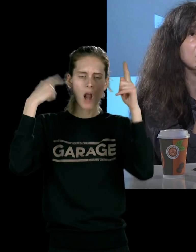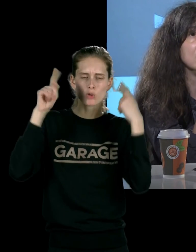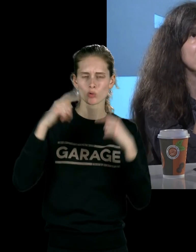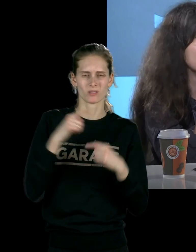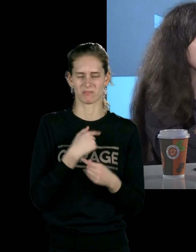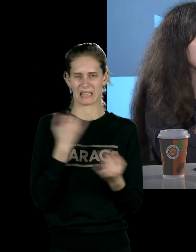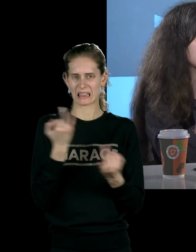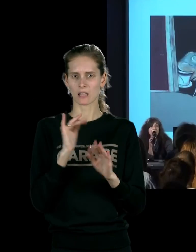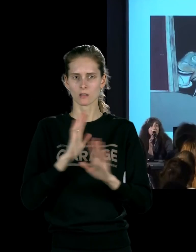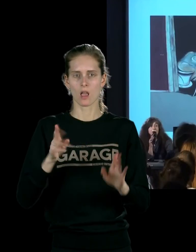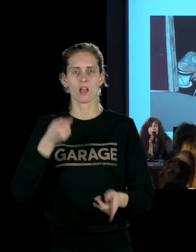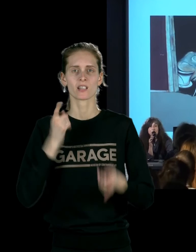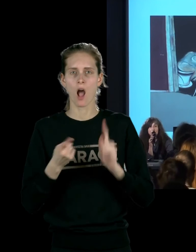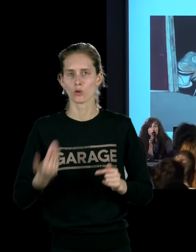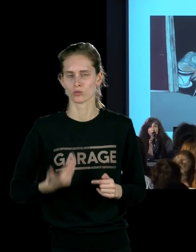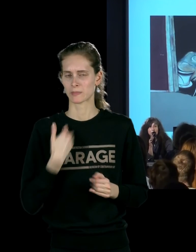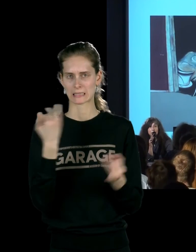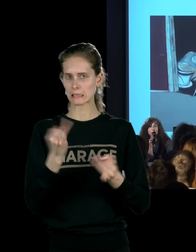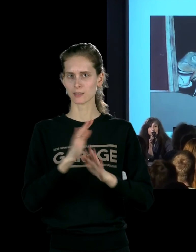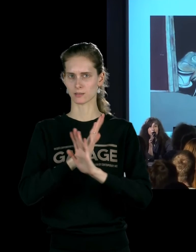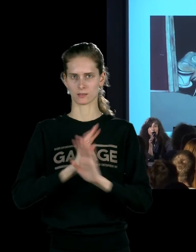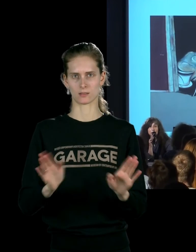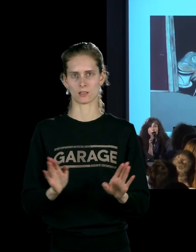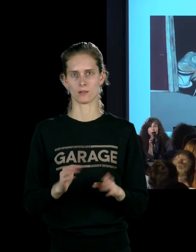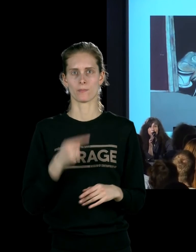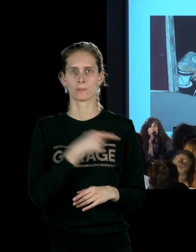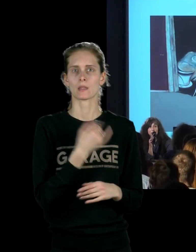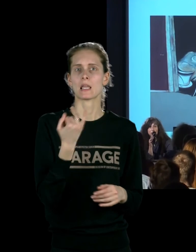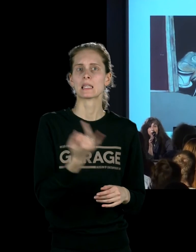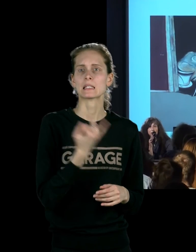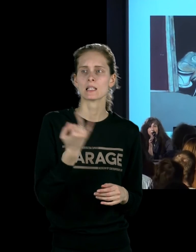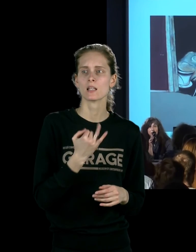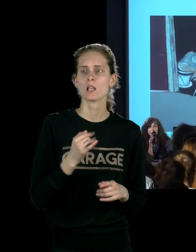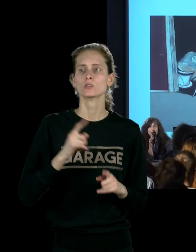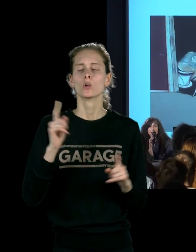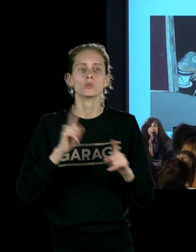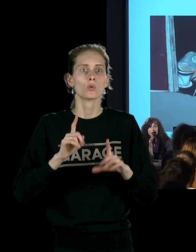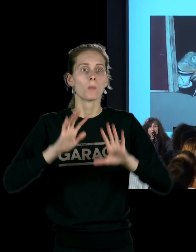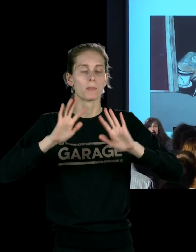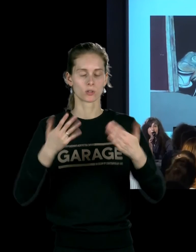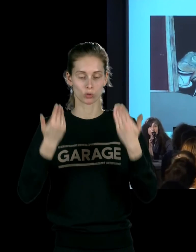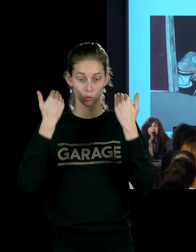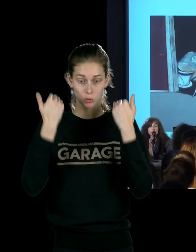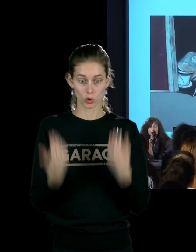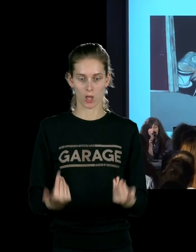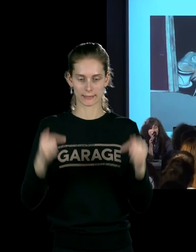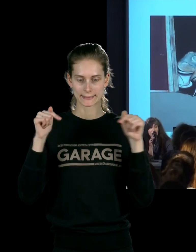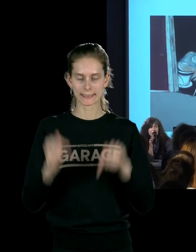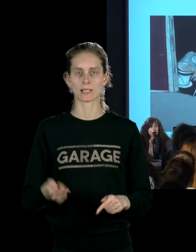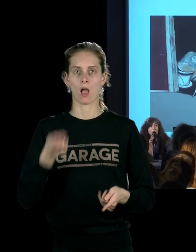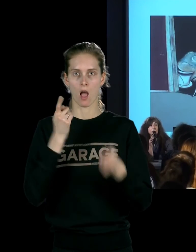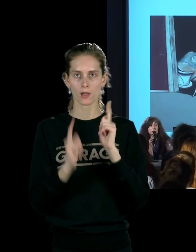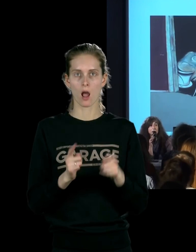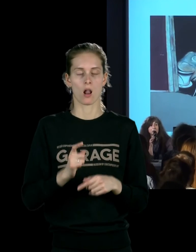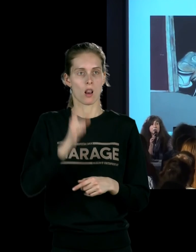интересует реальность. Вот этот, как бы, что его интересует то, что происходит на самом деле, реальные люди,